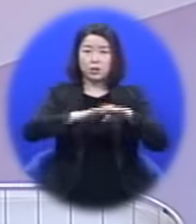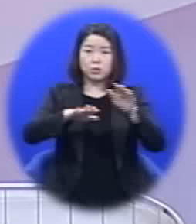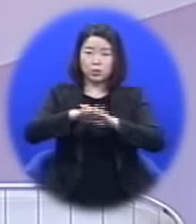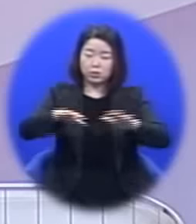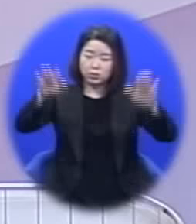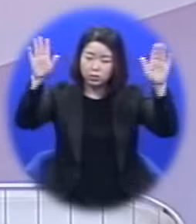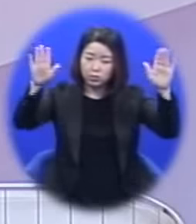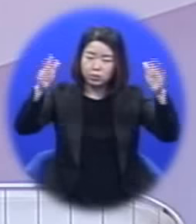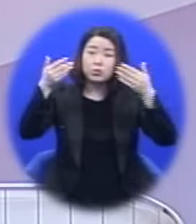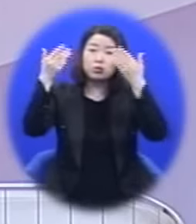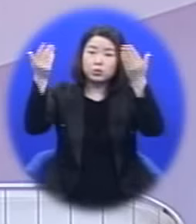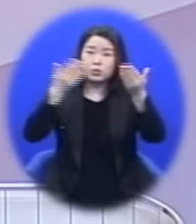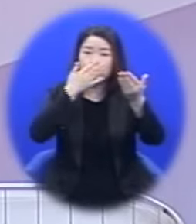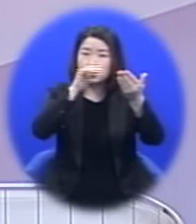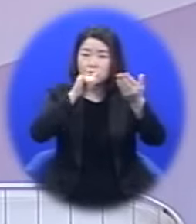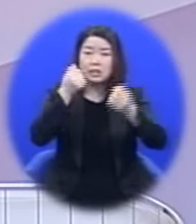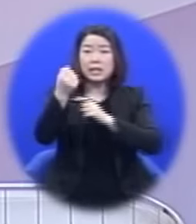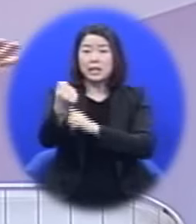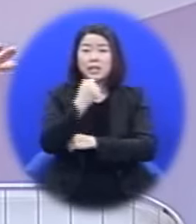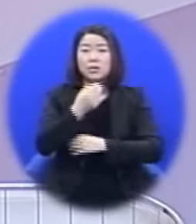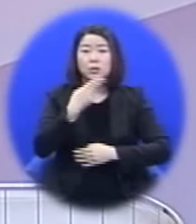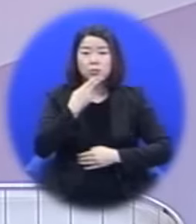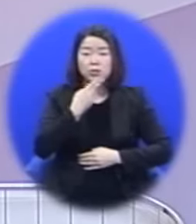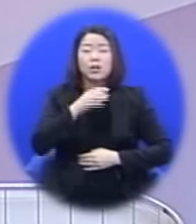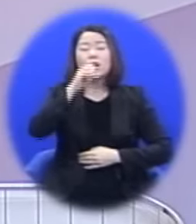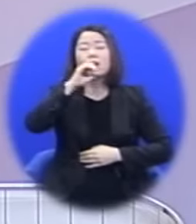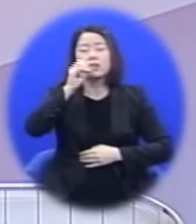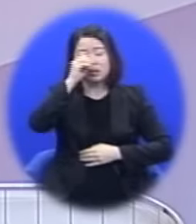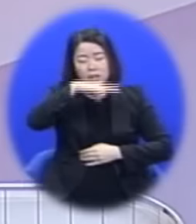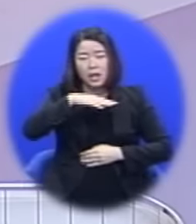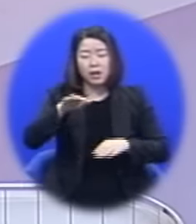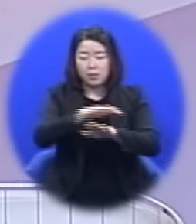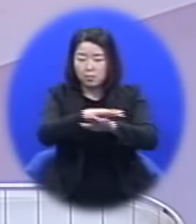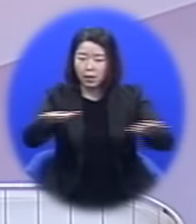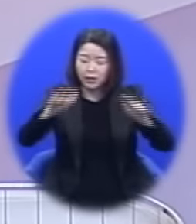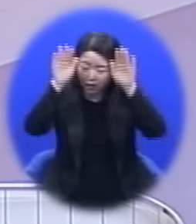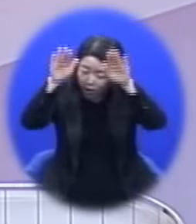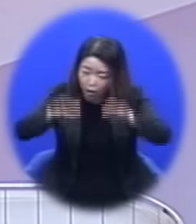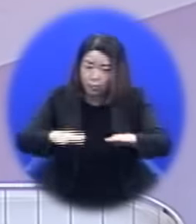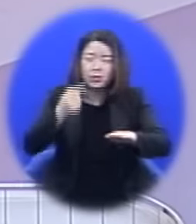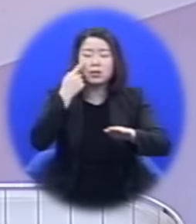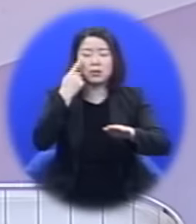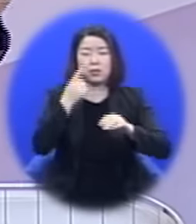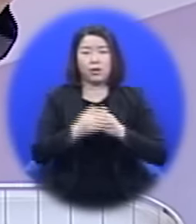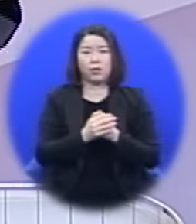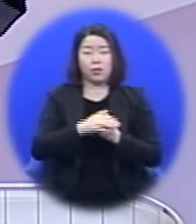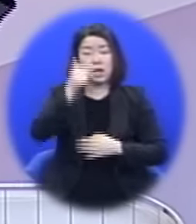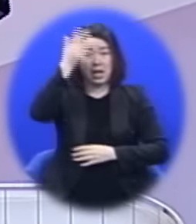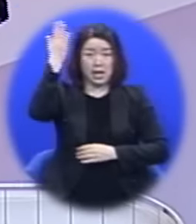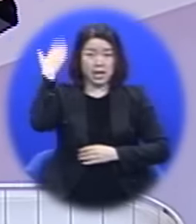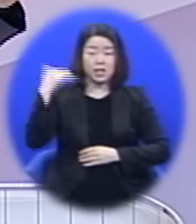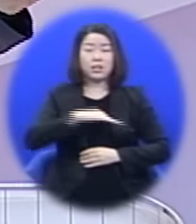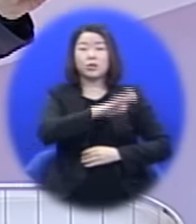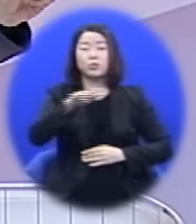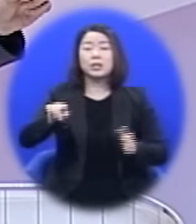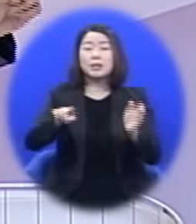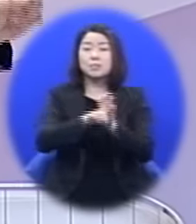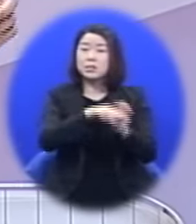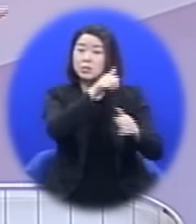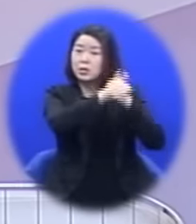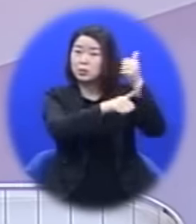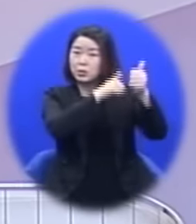있는 힘도 없어요. 그러면 그냥 바닥에 엎드리기라도 하면 됩니다. 옛날에 우리 믿음의